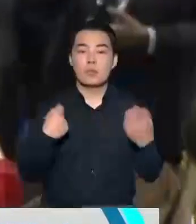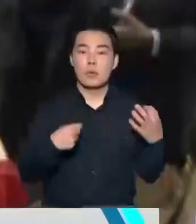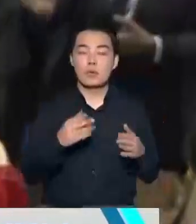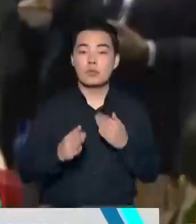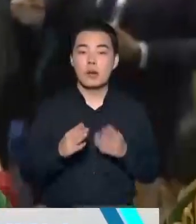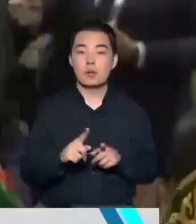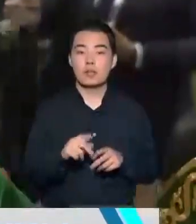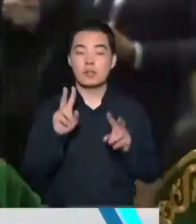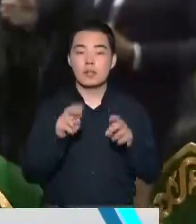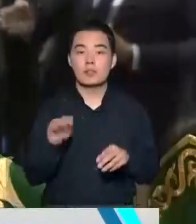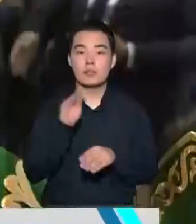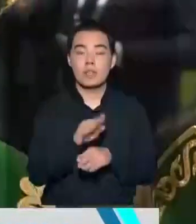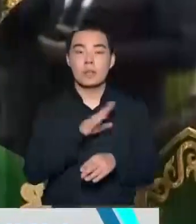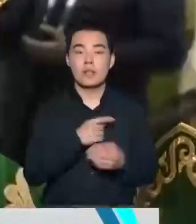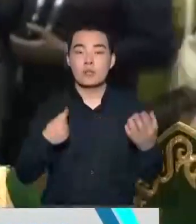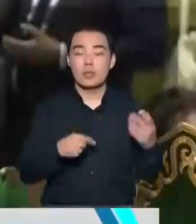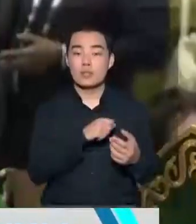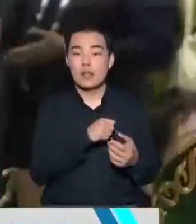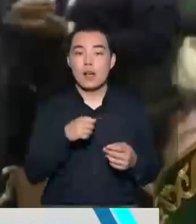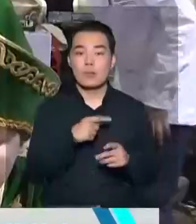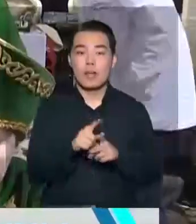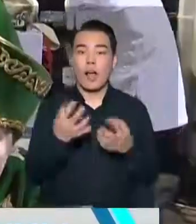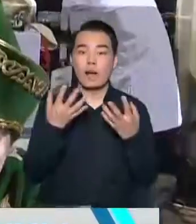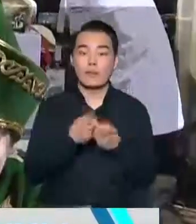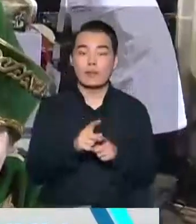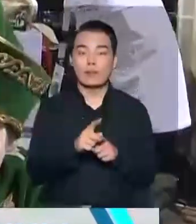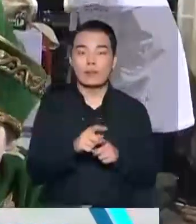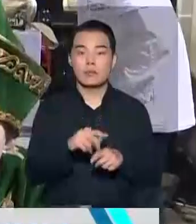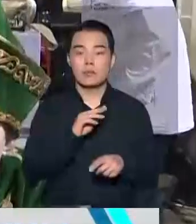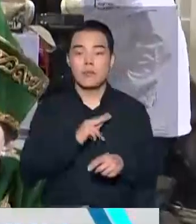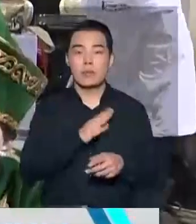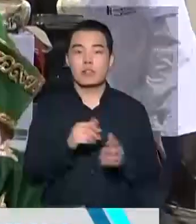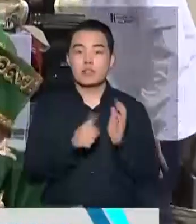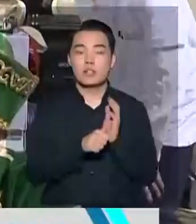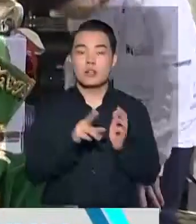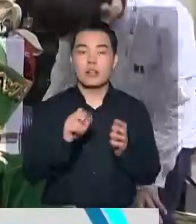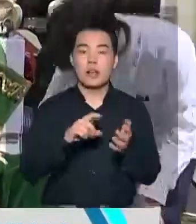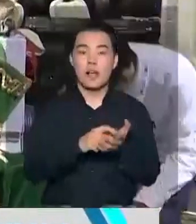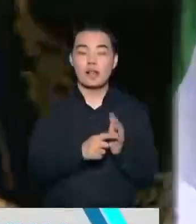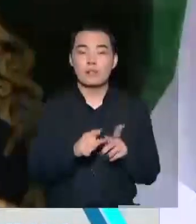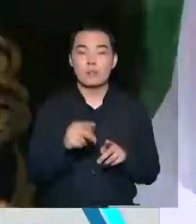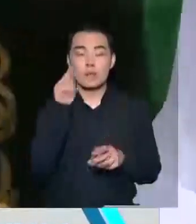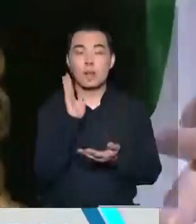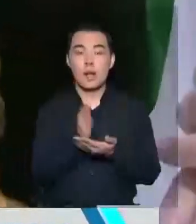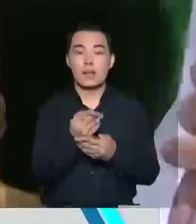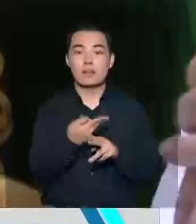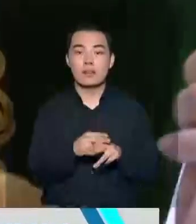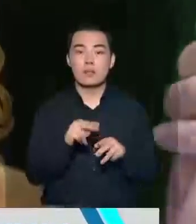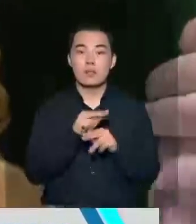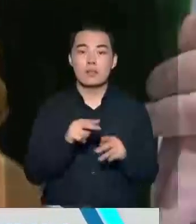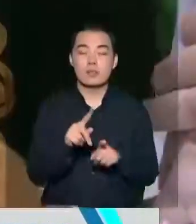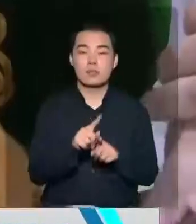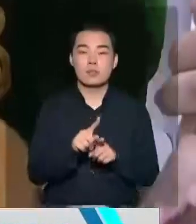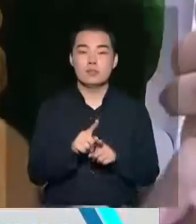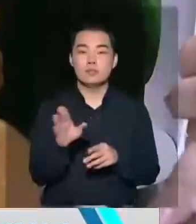робот атауын берген. Аспаптың жұмысын автоматтандырып қойған бұл екеуі. 6-шы сыныпта оқиды. Ұстазды алмастыра алатын техника жасап